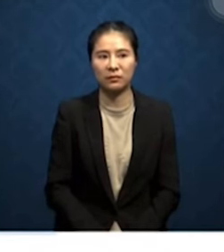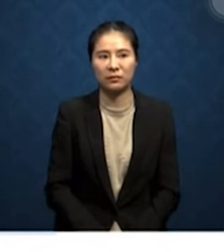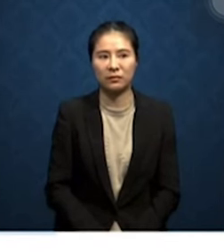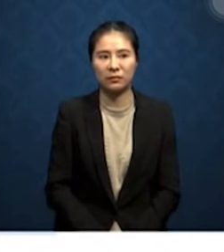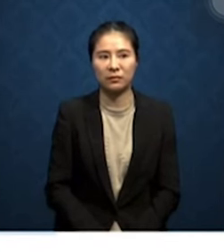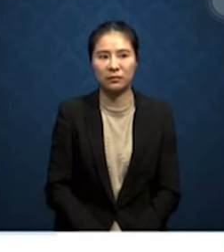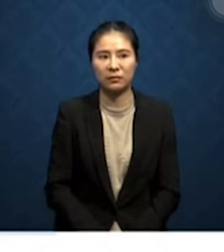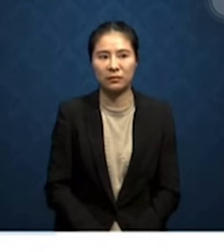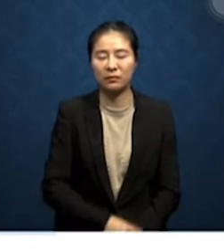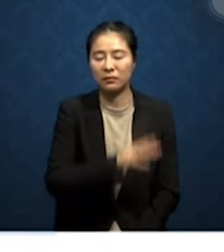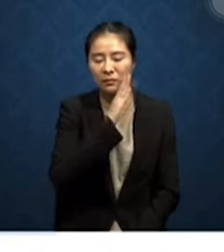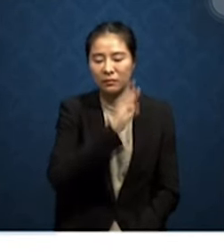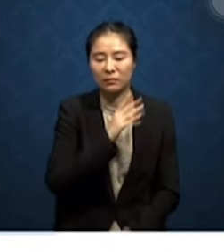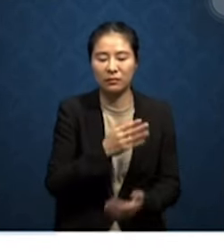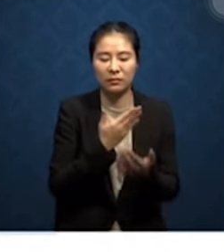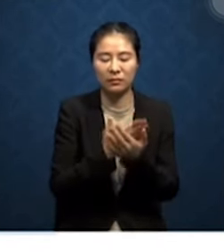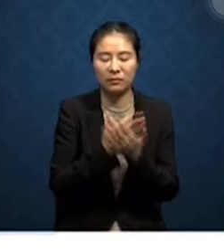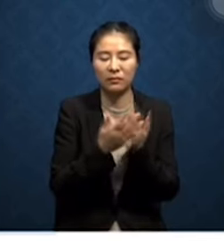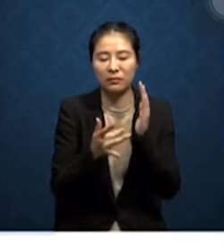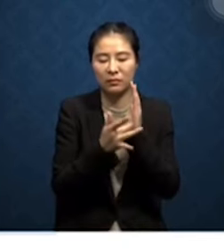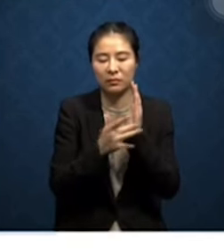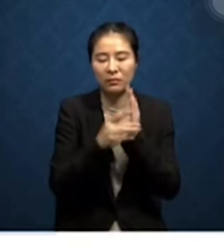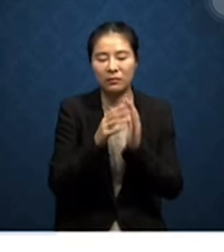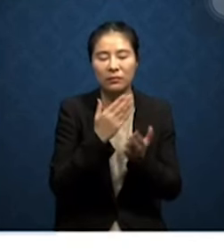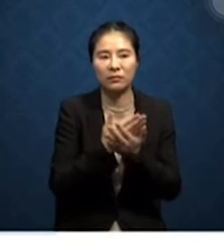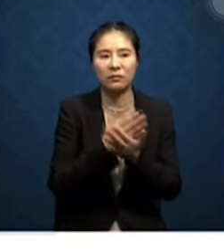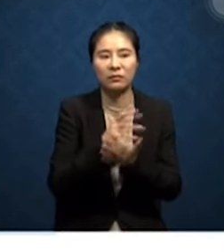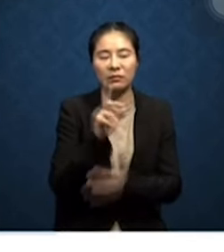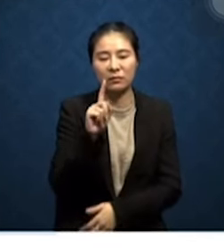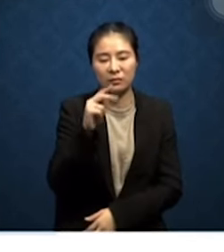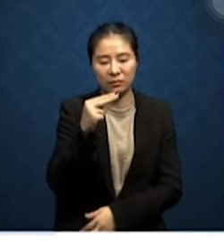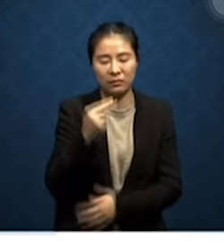10,000แต่ก็มีเงื่อนไขมากมาย